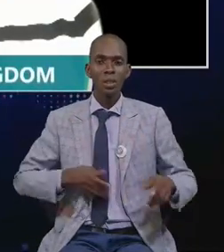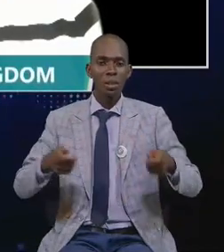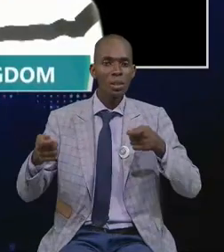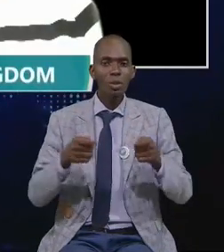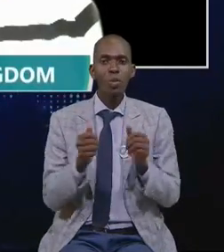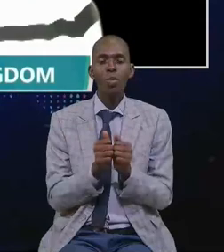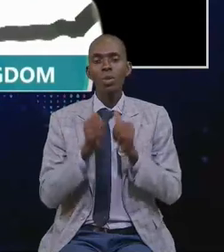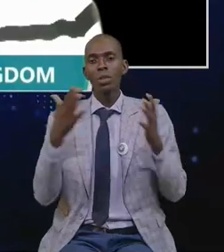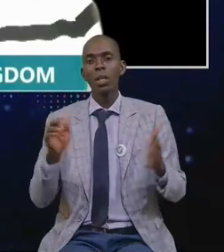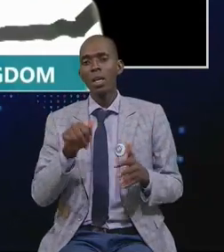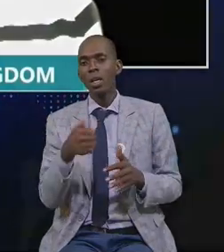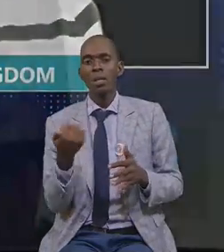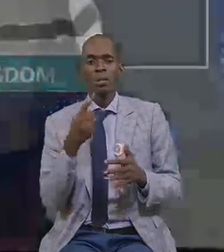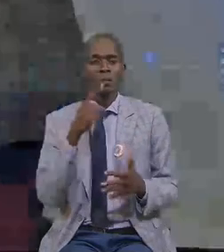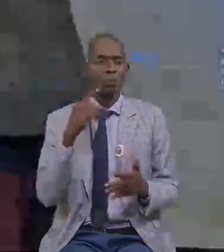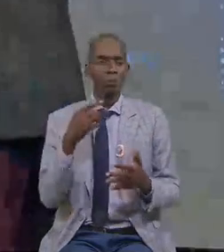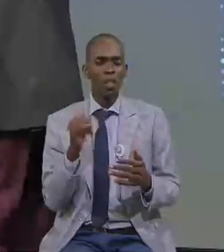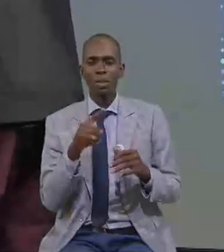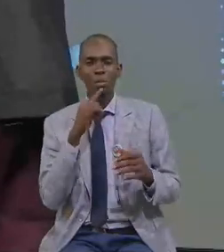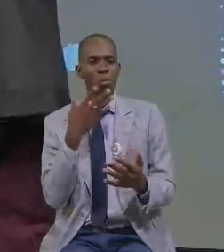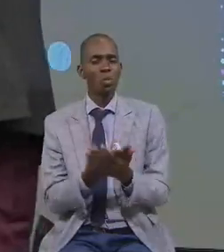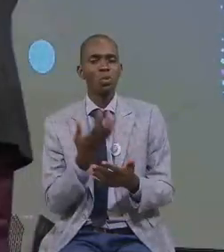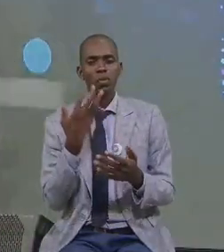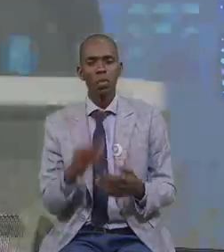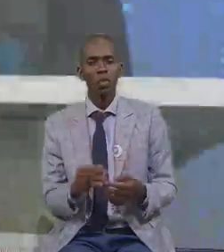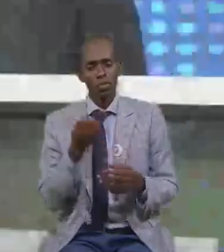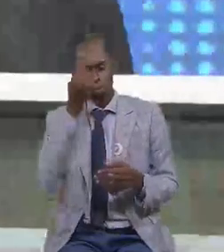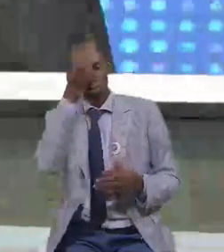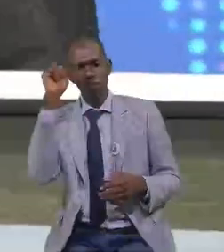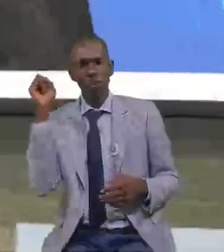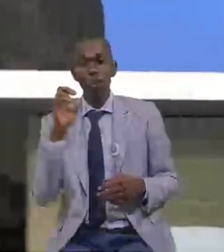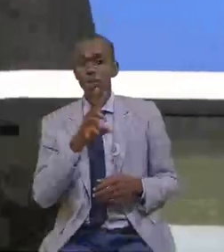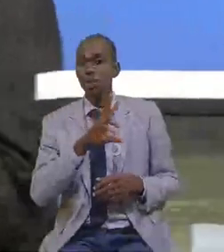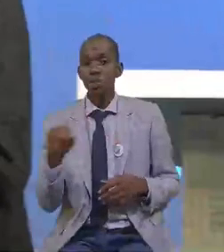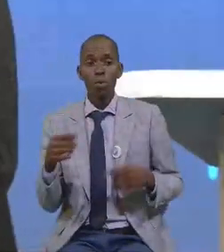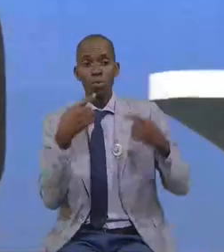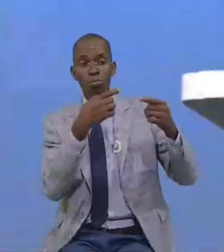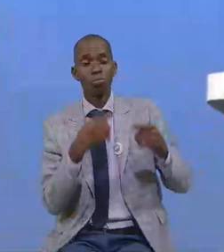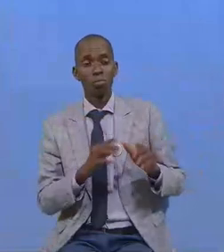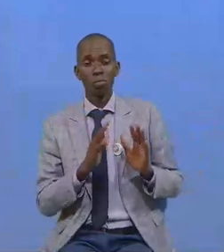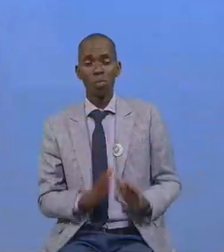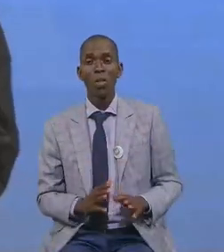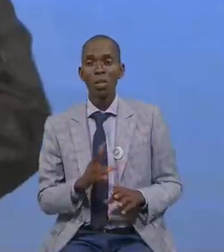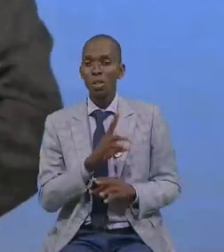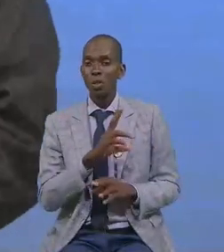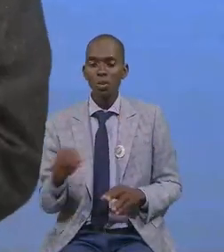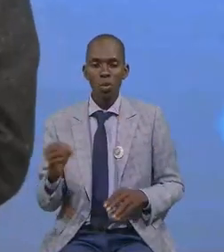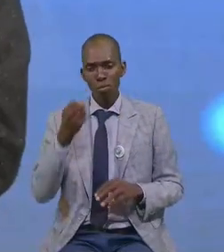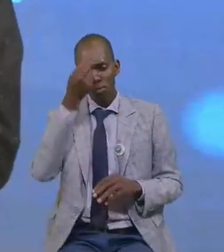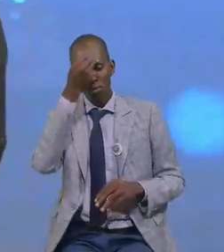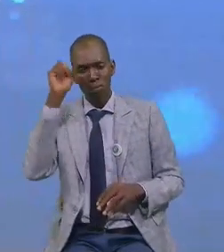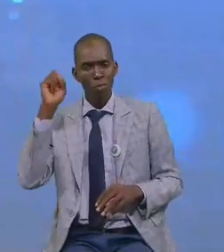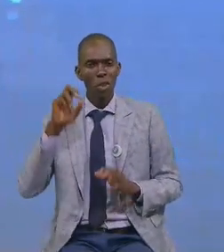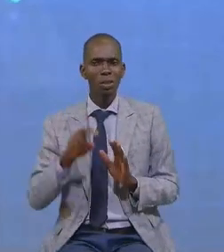sans aucun signe de rébellion. Il n'y a pas de rival. Il n'y a pas de rébellion. Tu